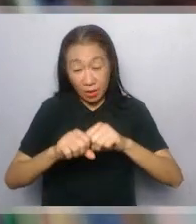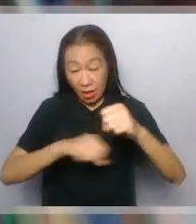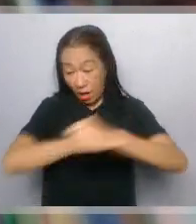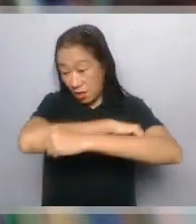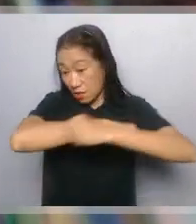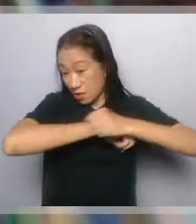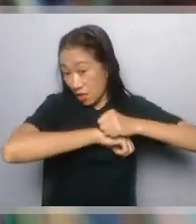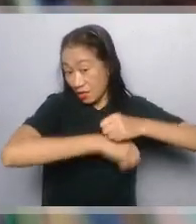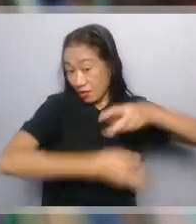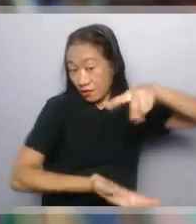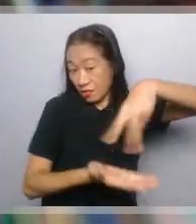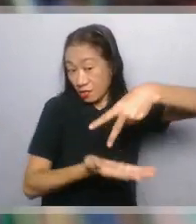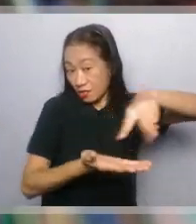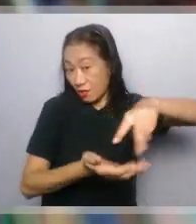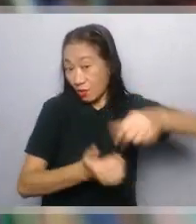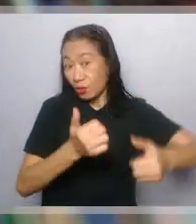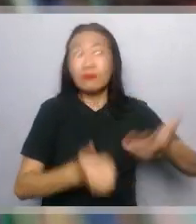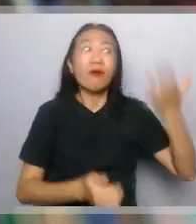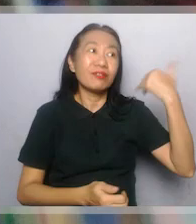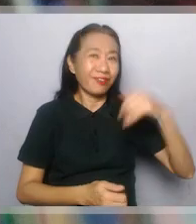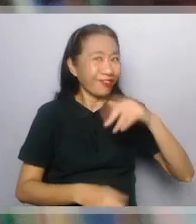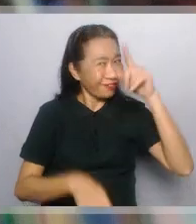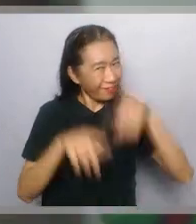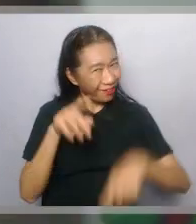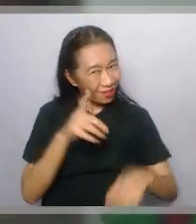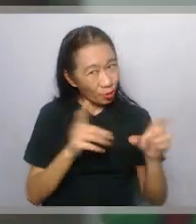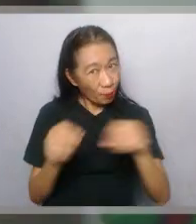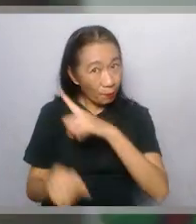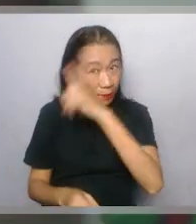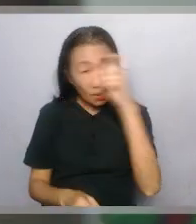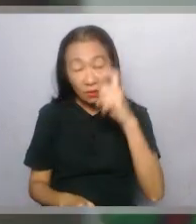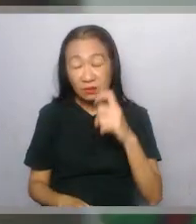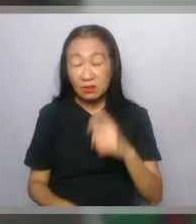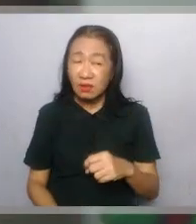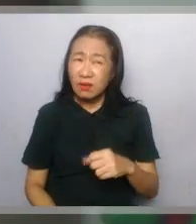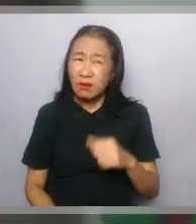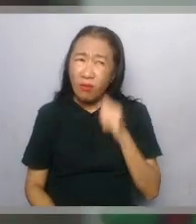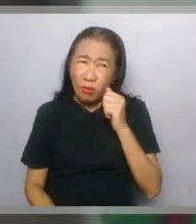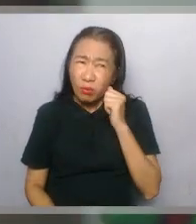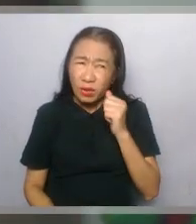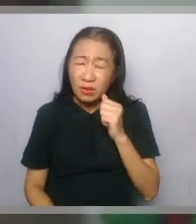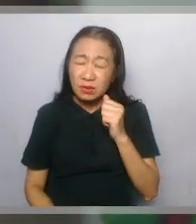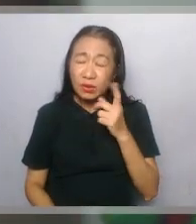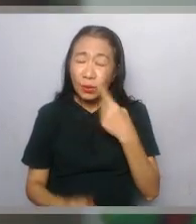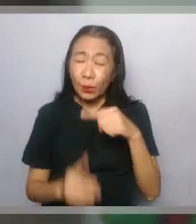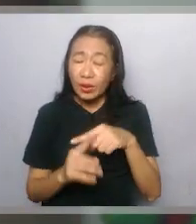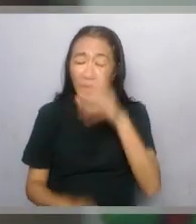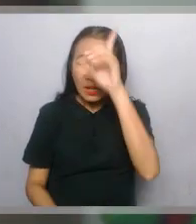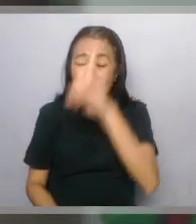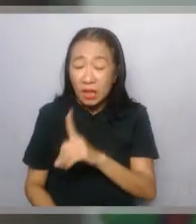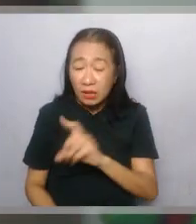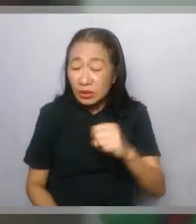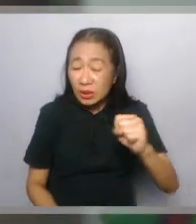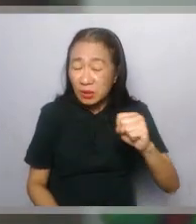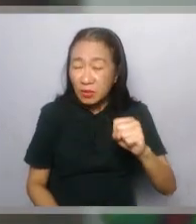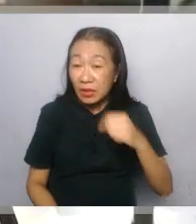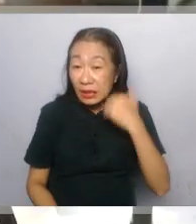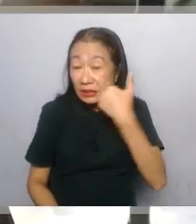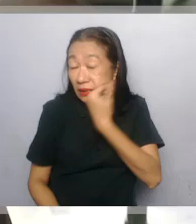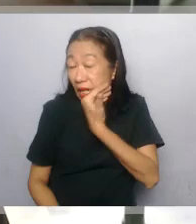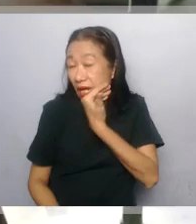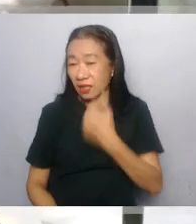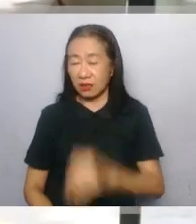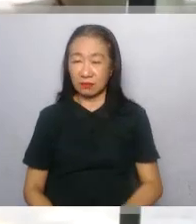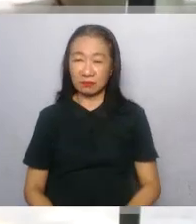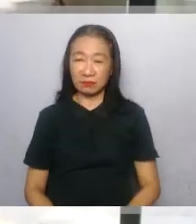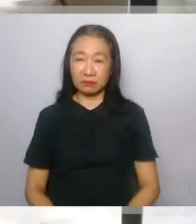stage, sumasayaw siya, which is dati hindi niya naman nagagawa dahil kalimitan naman talaga pagka mga Down Syndrome, mahiyain.